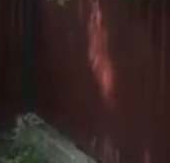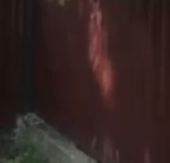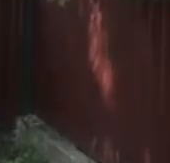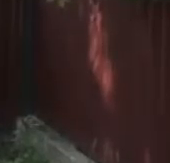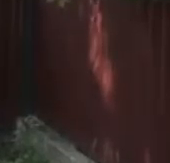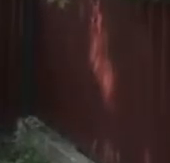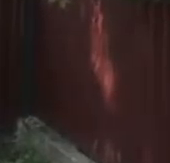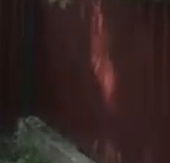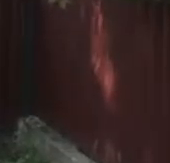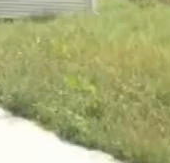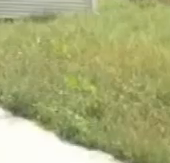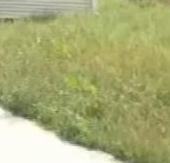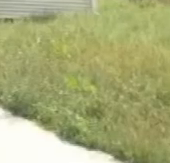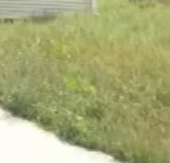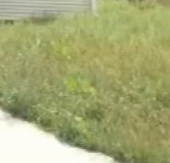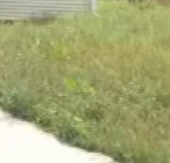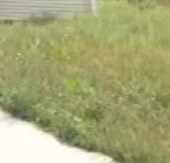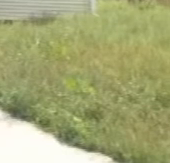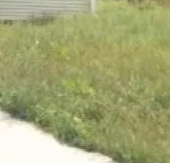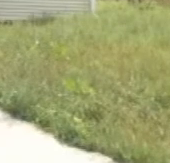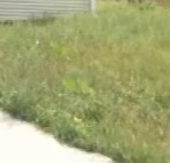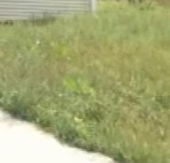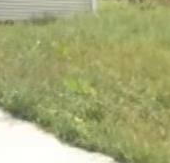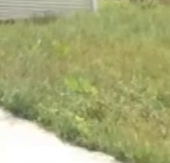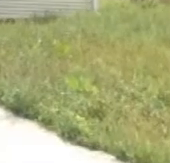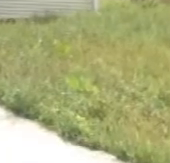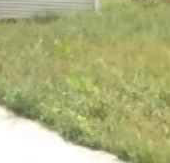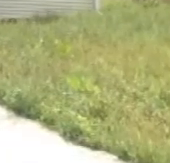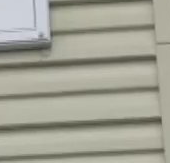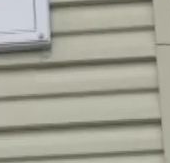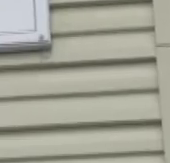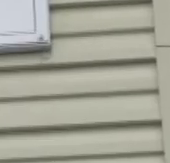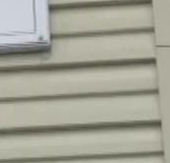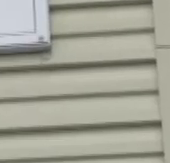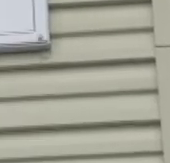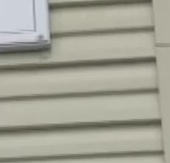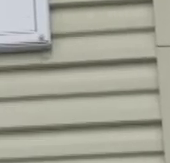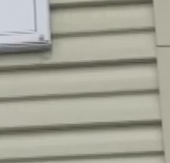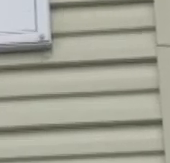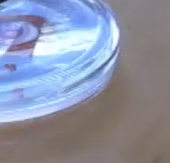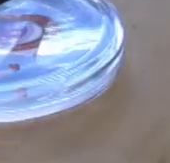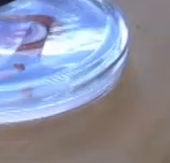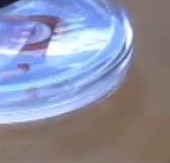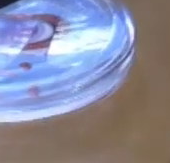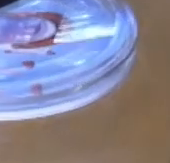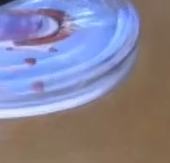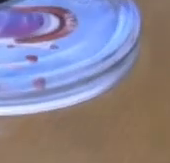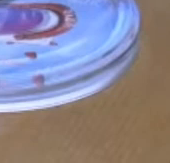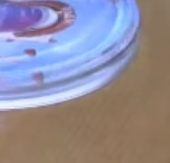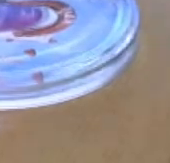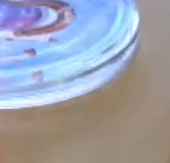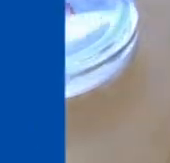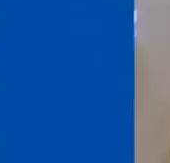Двоповерховий дім із садом, нова амбулаторія та службова автівка. У Чорнотичах Сновського району усе це пропонують сімейному лікарю, якого в